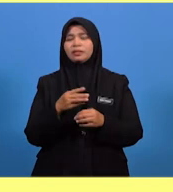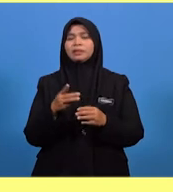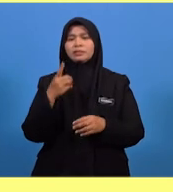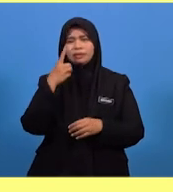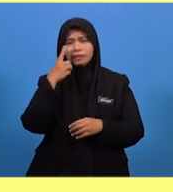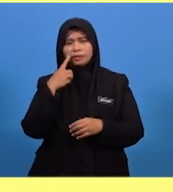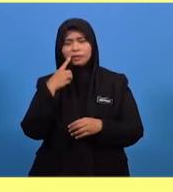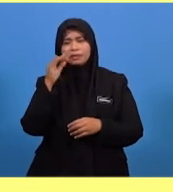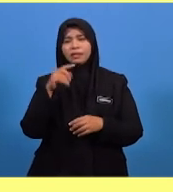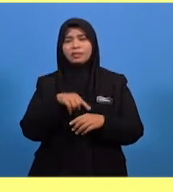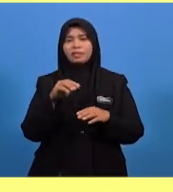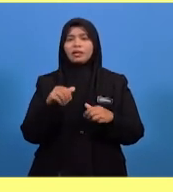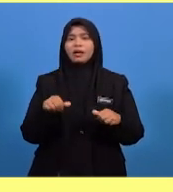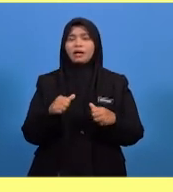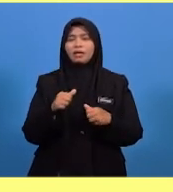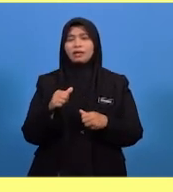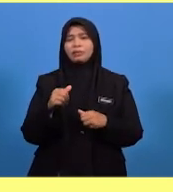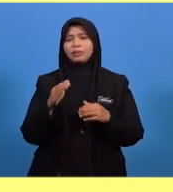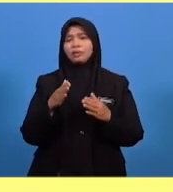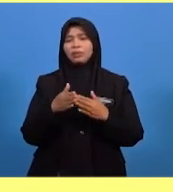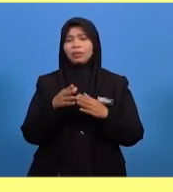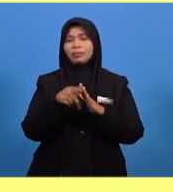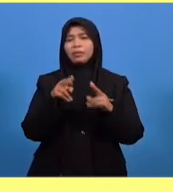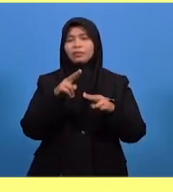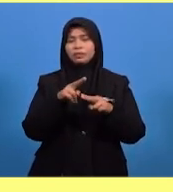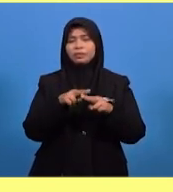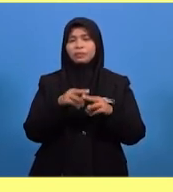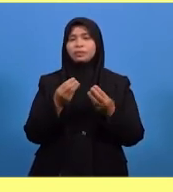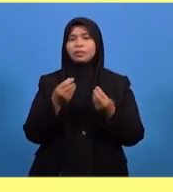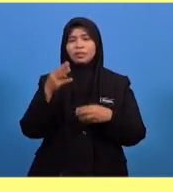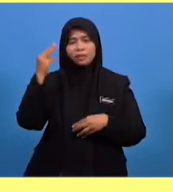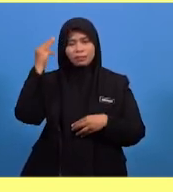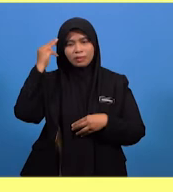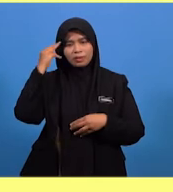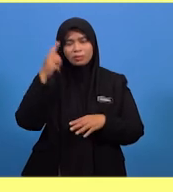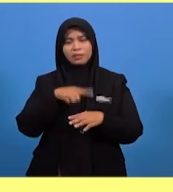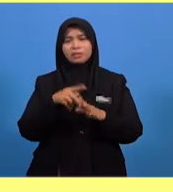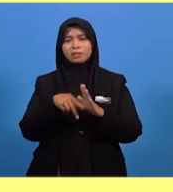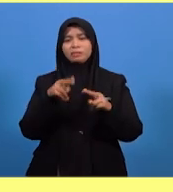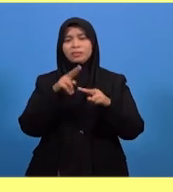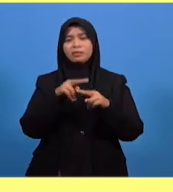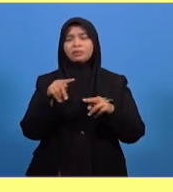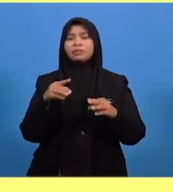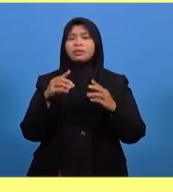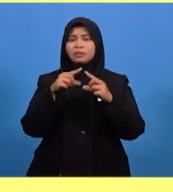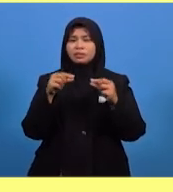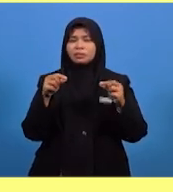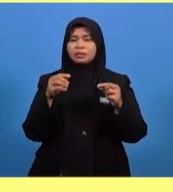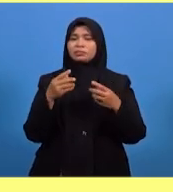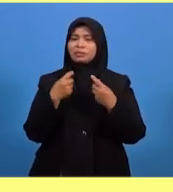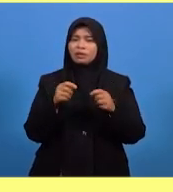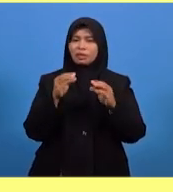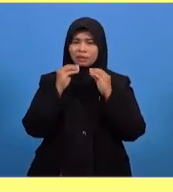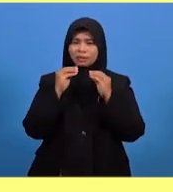yang dialami penduduk Tanah Melayu sepanjang penduduk kan jepun telah mengajar